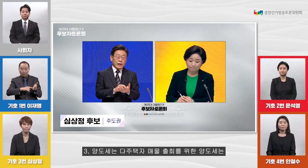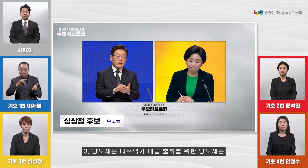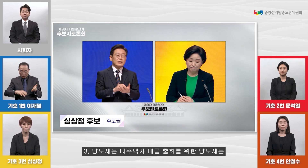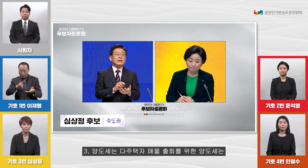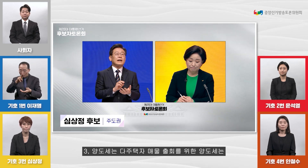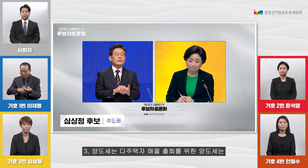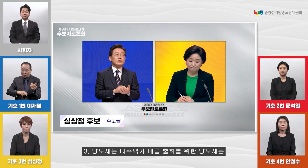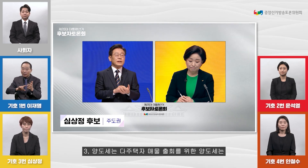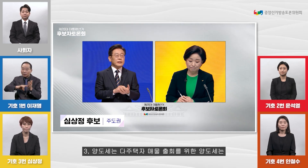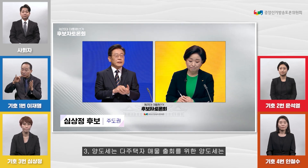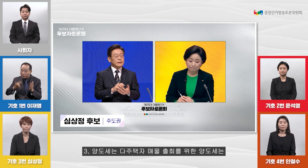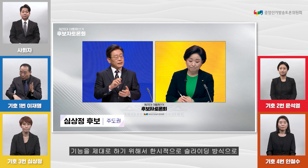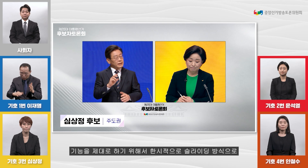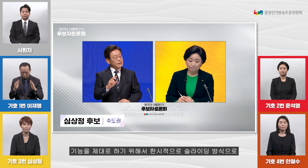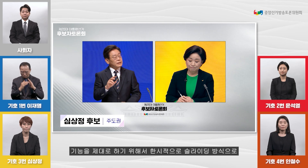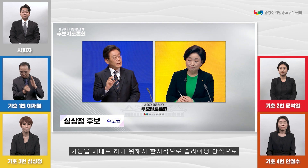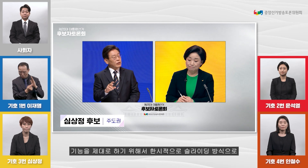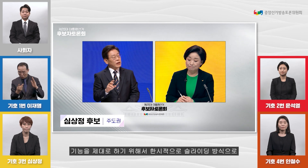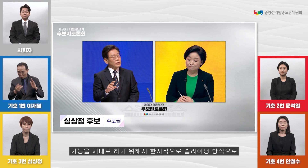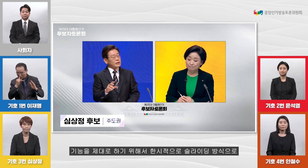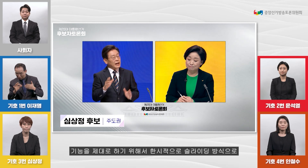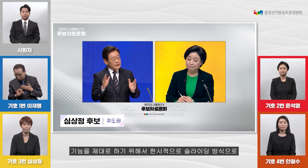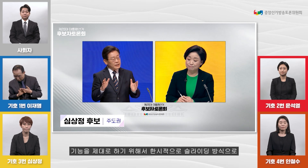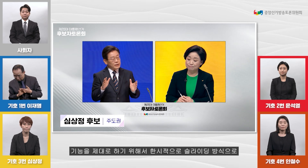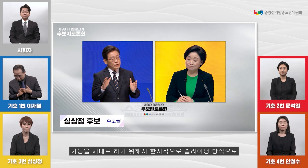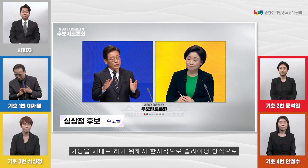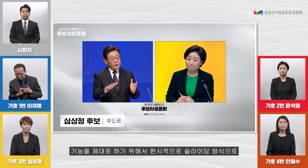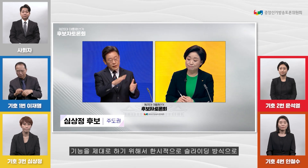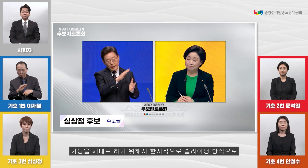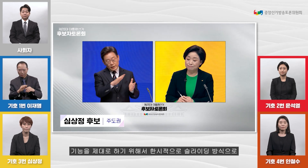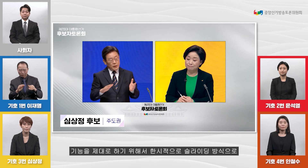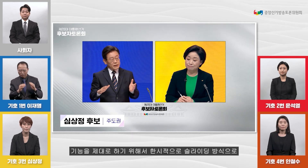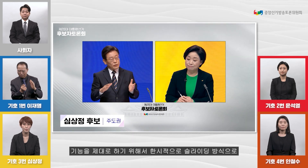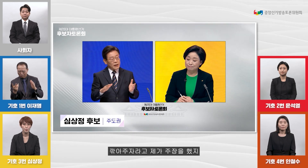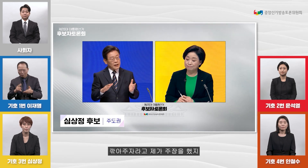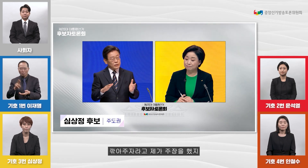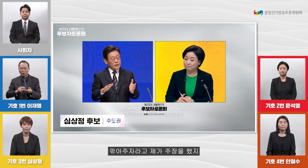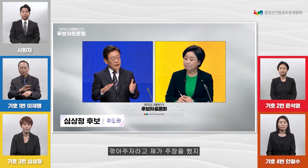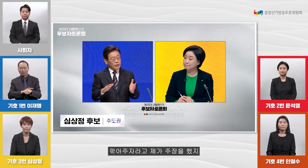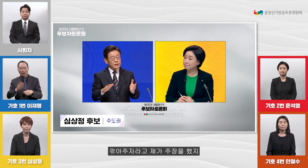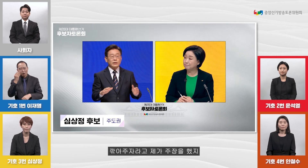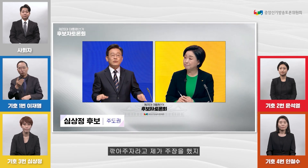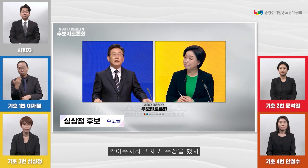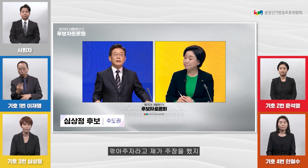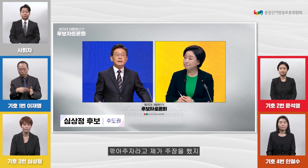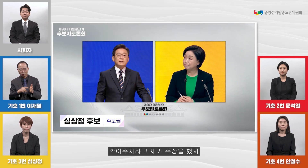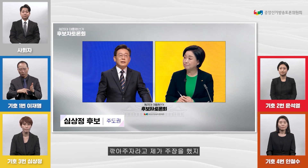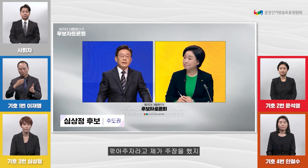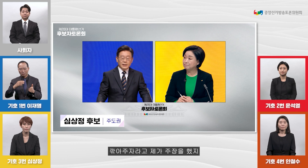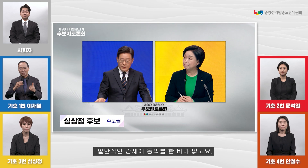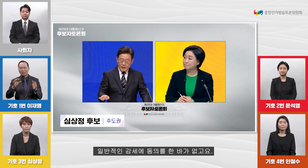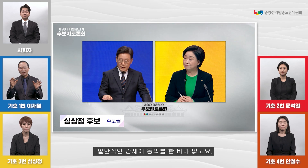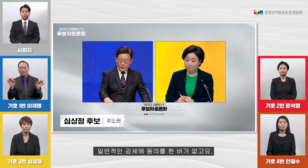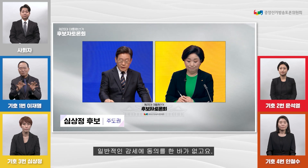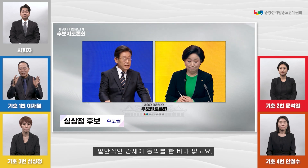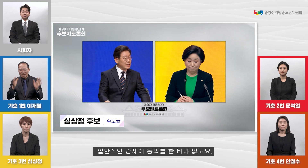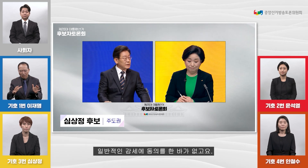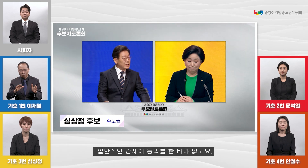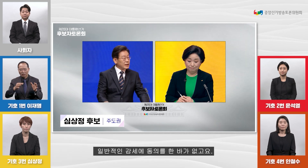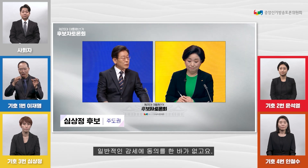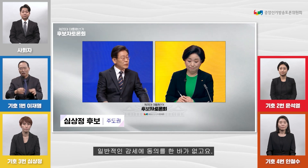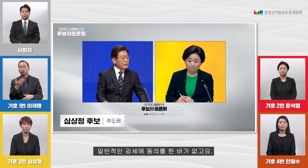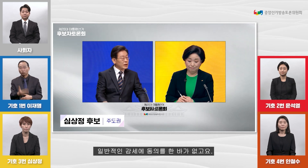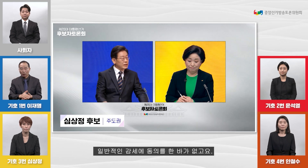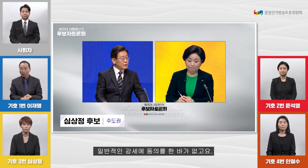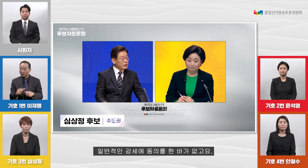출회를 위한 양도세는 기능을 제대로 하기 위해서 한시적으로 슬라이딩 방식으로 깎아주자라고 제가 주장을 했지 일방적인